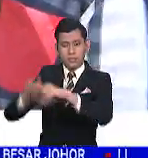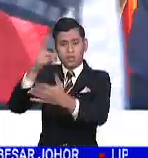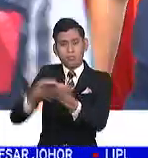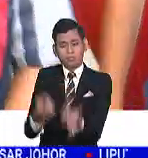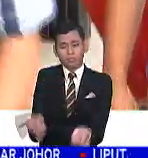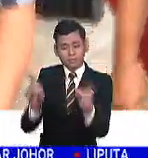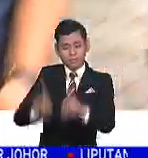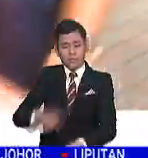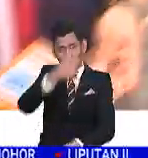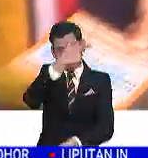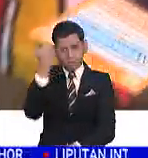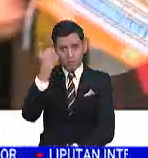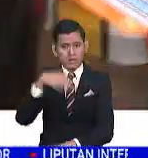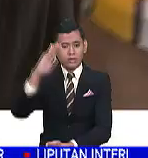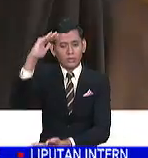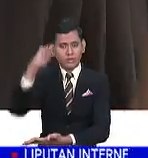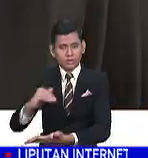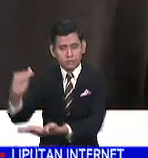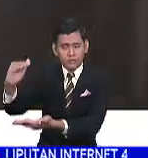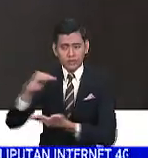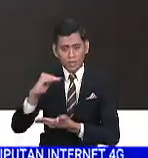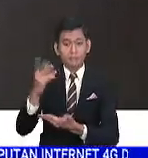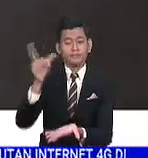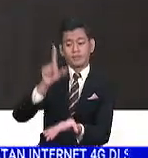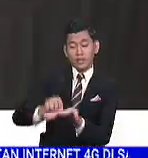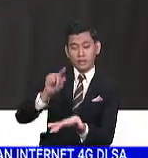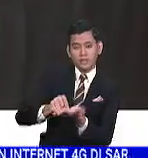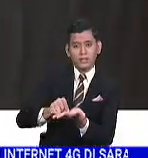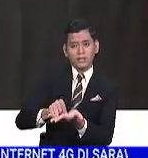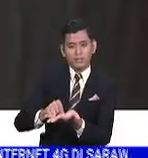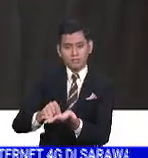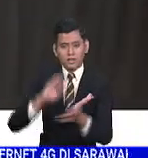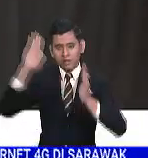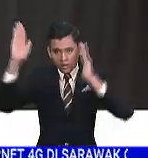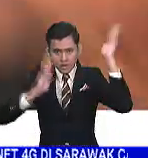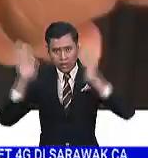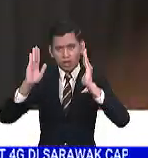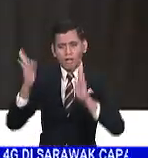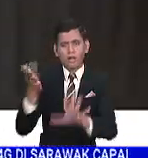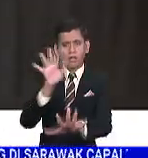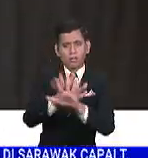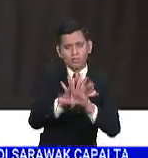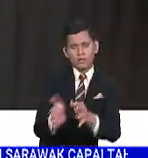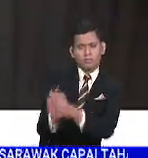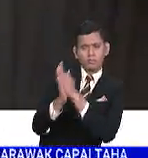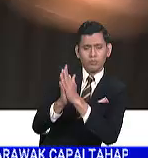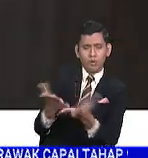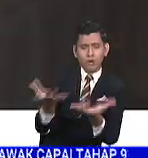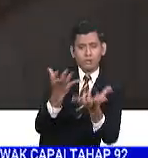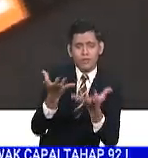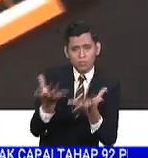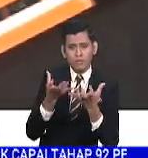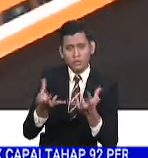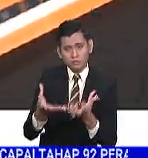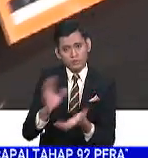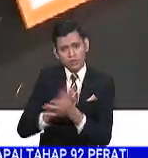berlaku akibat kekurangan bekalan ayam tempatan, lebih-lebih lagi mendapat permintaan tinggi sekaligus menimbulkan isu kepada